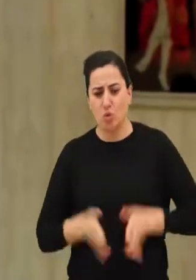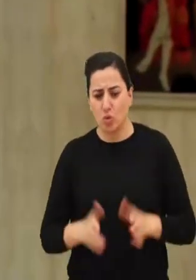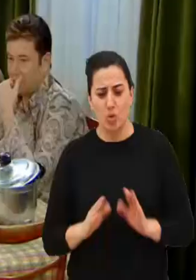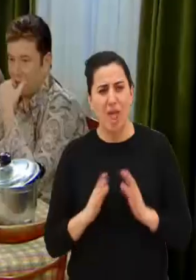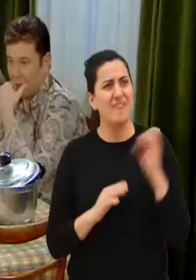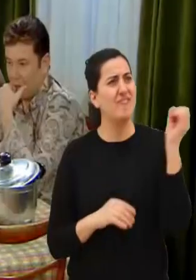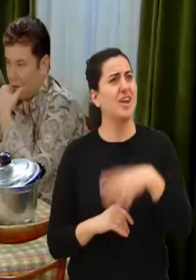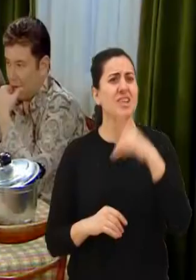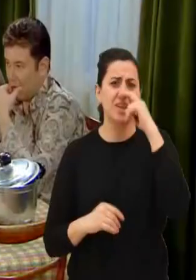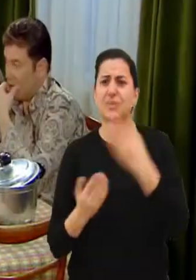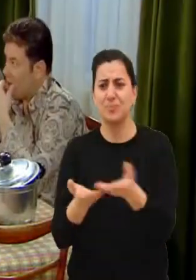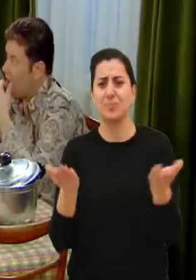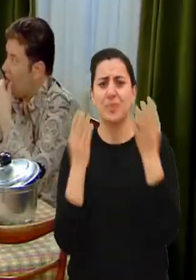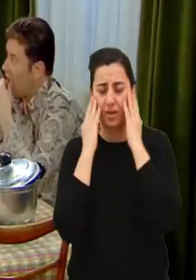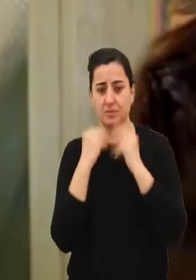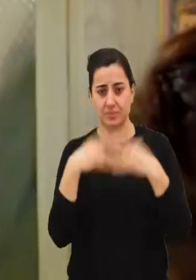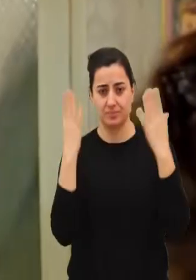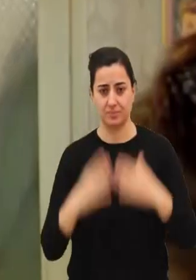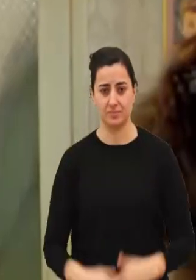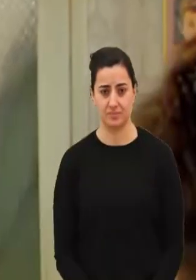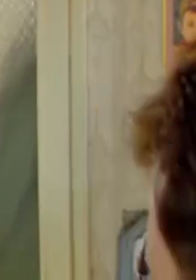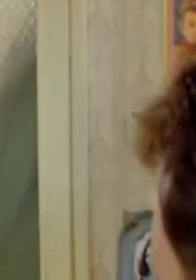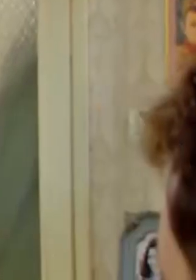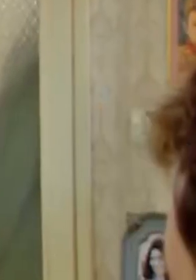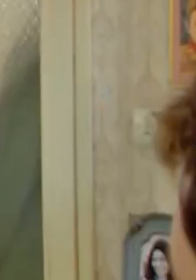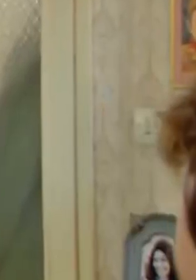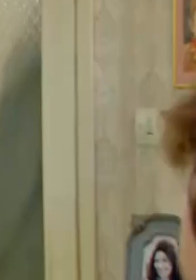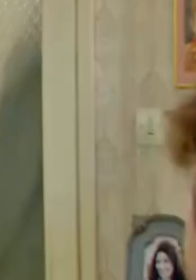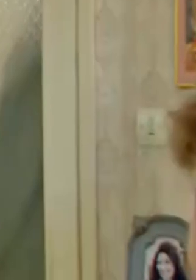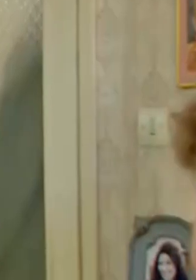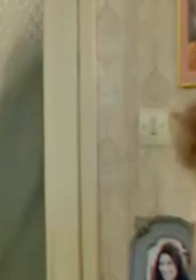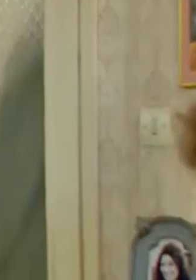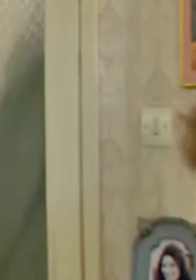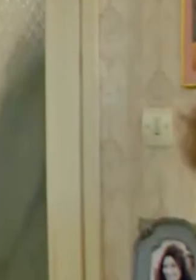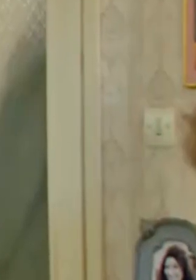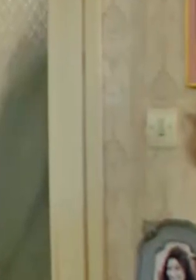doğurup bizim eve atıyor ya? Allah. Behmi çorbasını yarıda bırakıp sinirli odasına gitti.